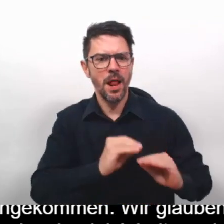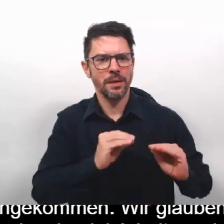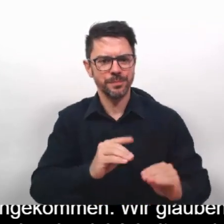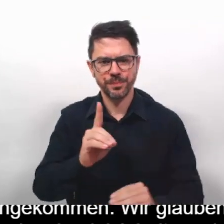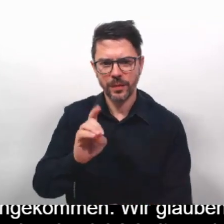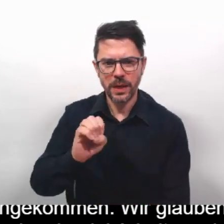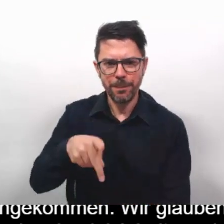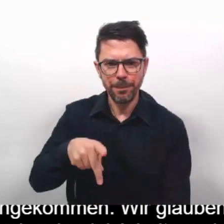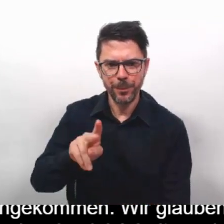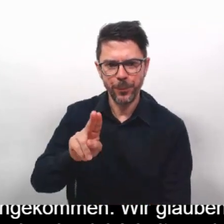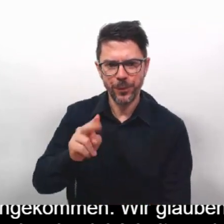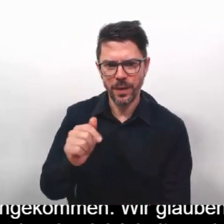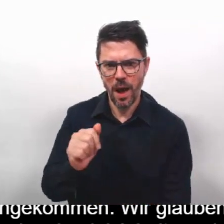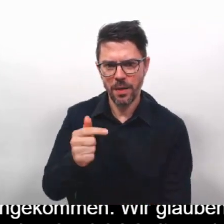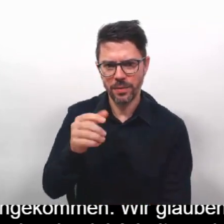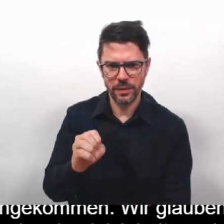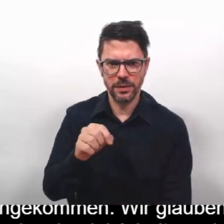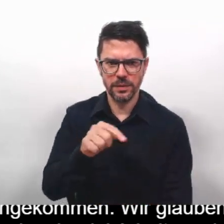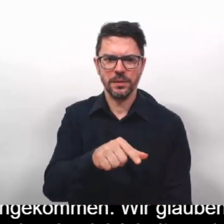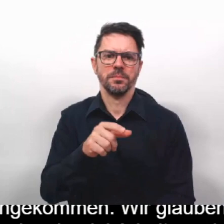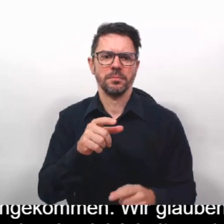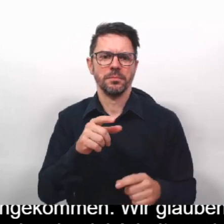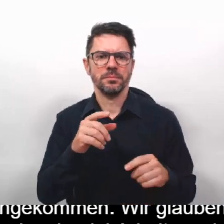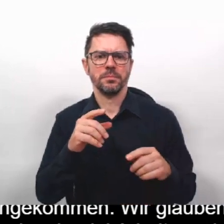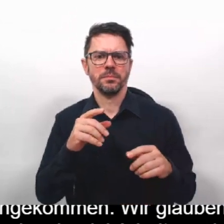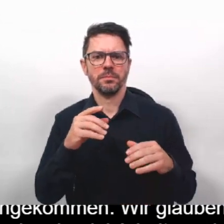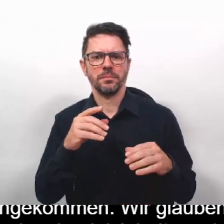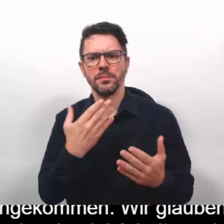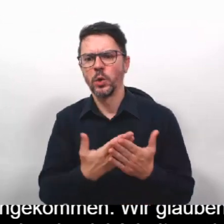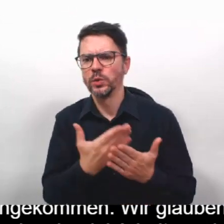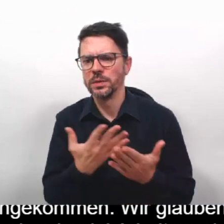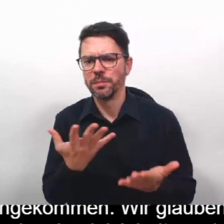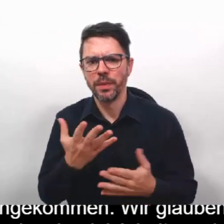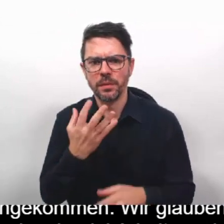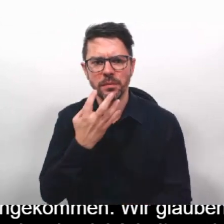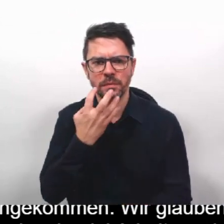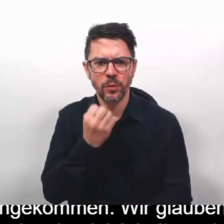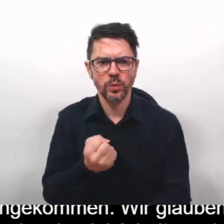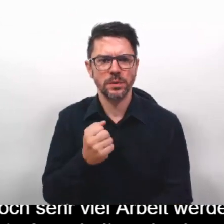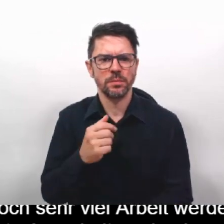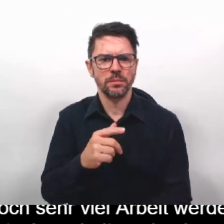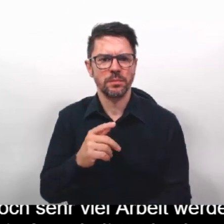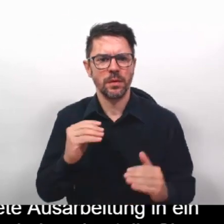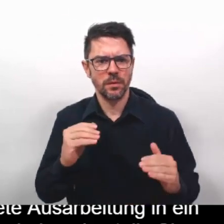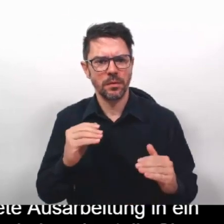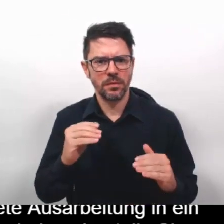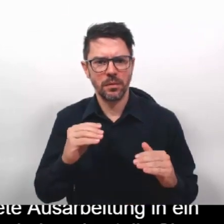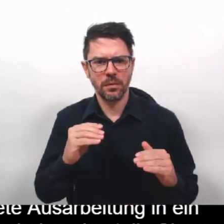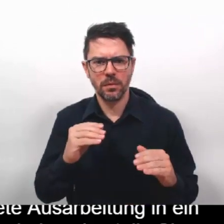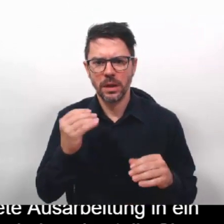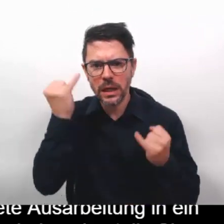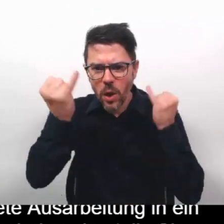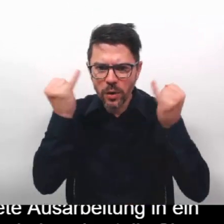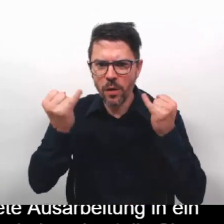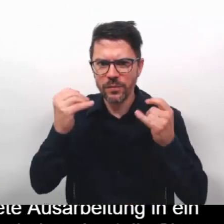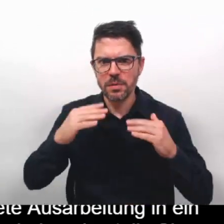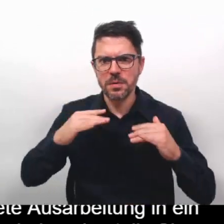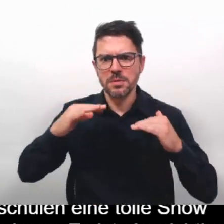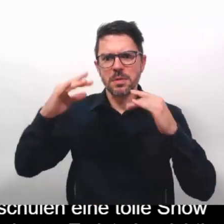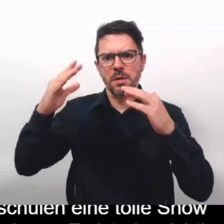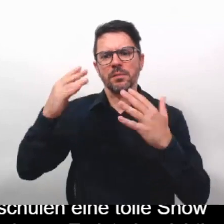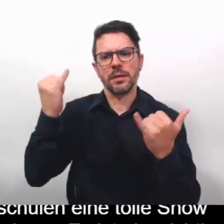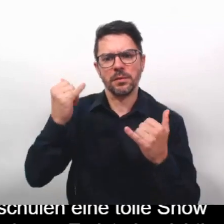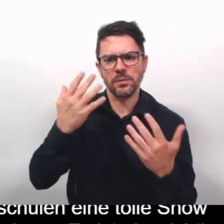Dank. Herr Professor Schober, bitte. Sehr geehrter Herr Staatsminister, meine sehr geehrten Damen und Herren. Es ist schon